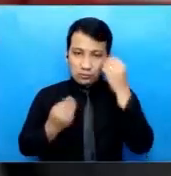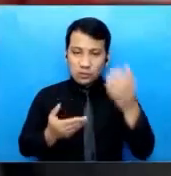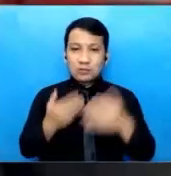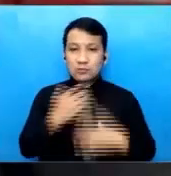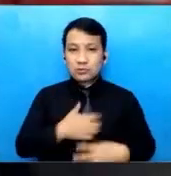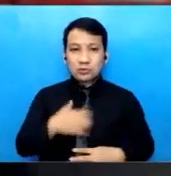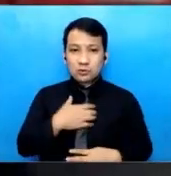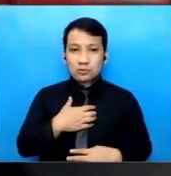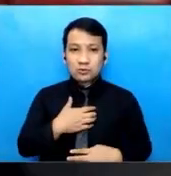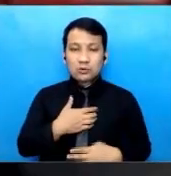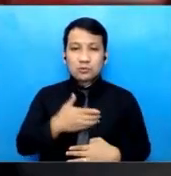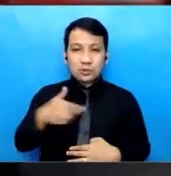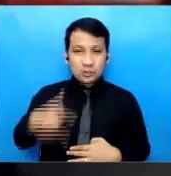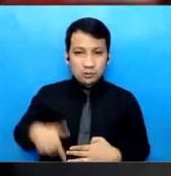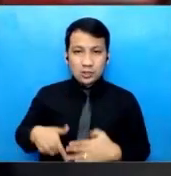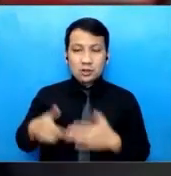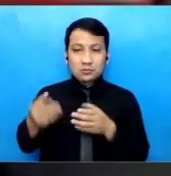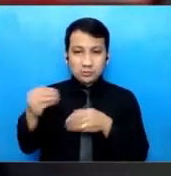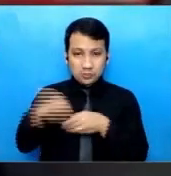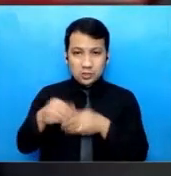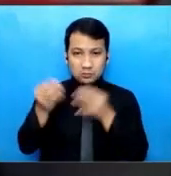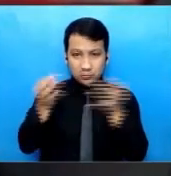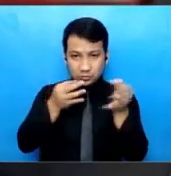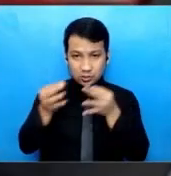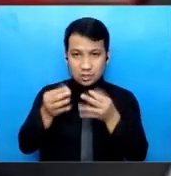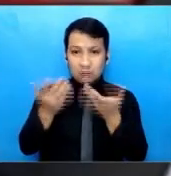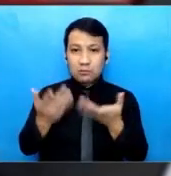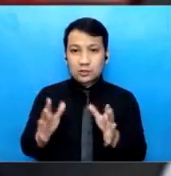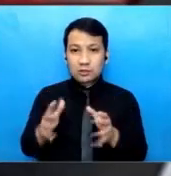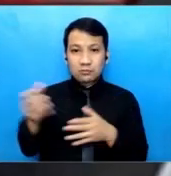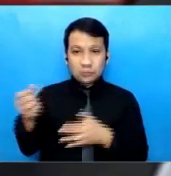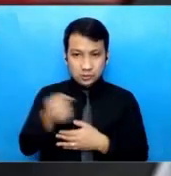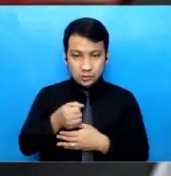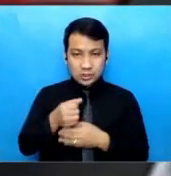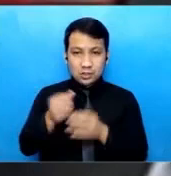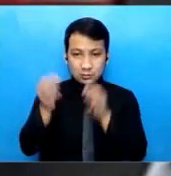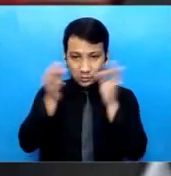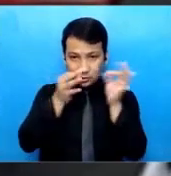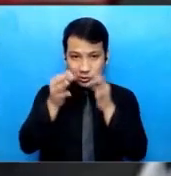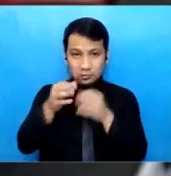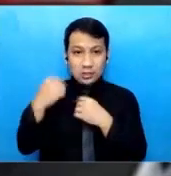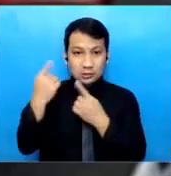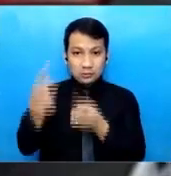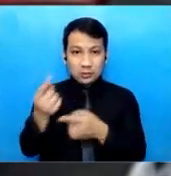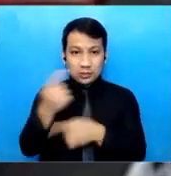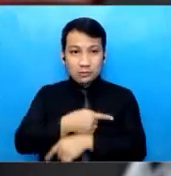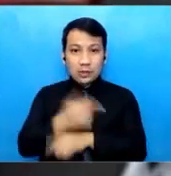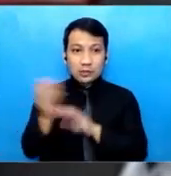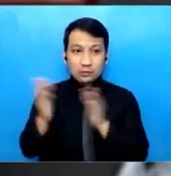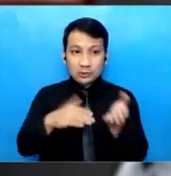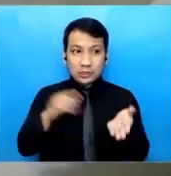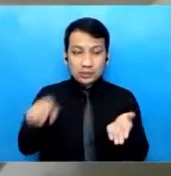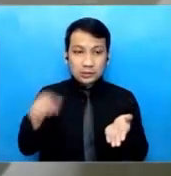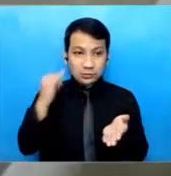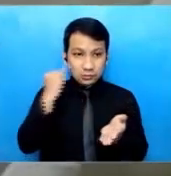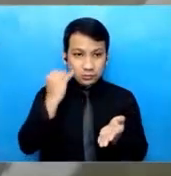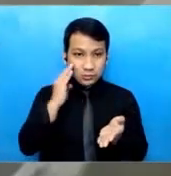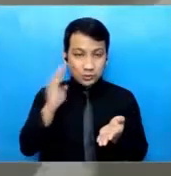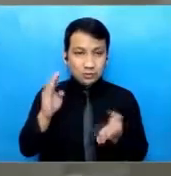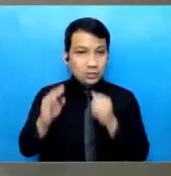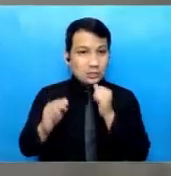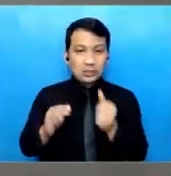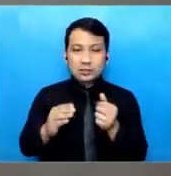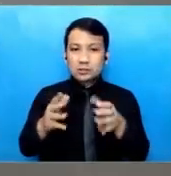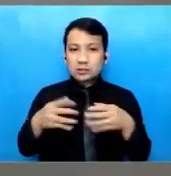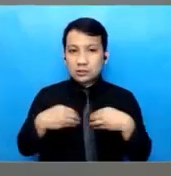reklamong possession of illegal drugs matapos siyang makuha na ng cocaine noong araw na namatay si Bree. Hindi nagpaunlak ng